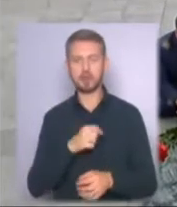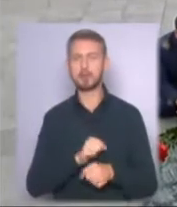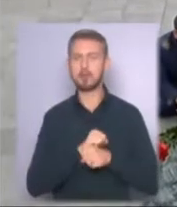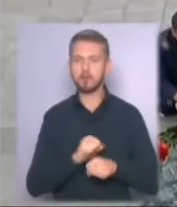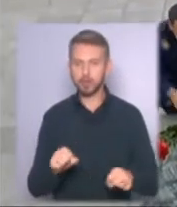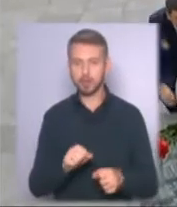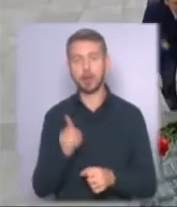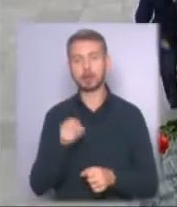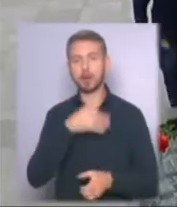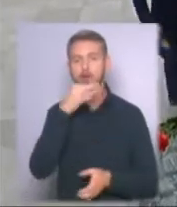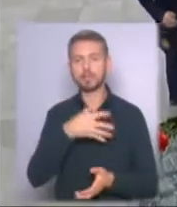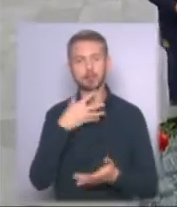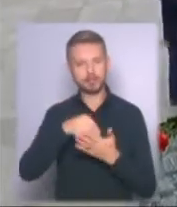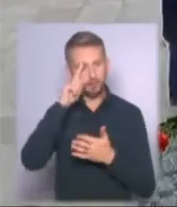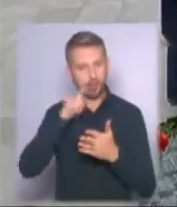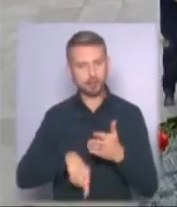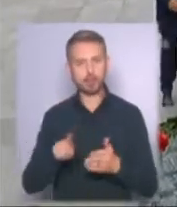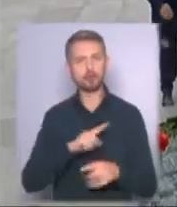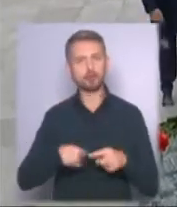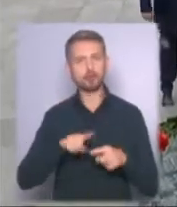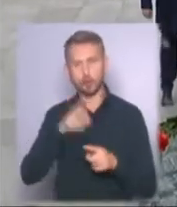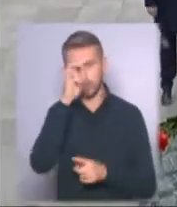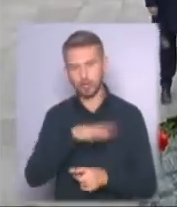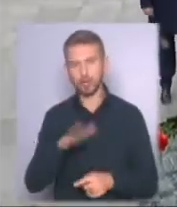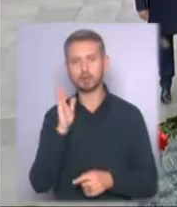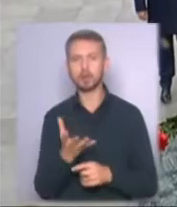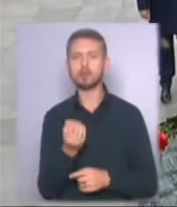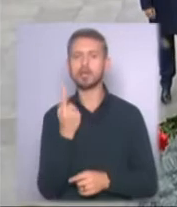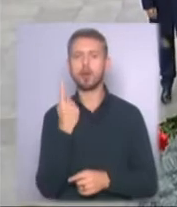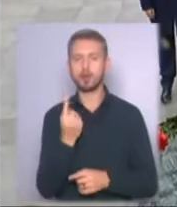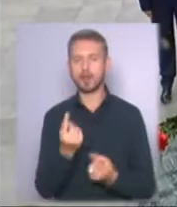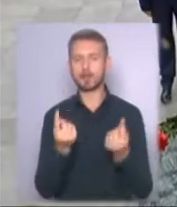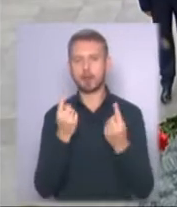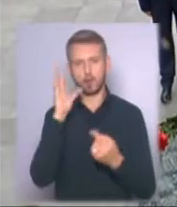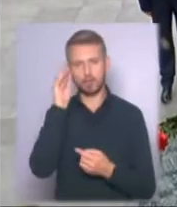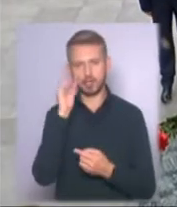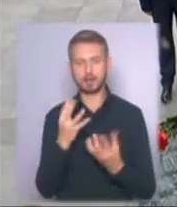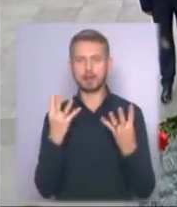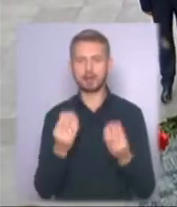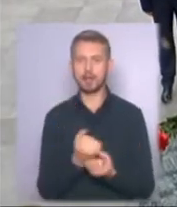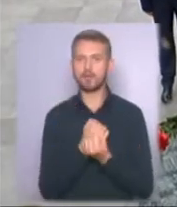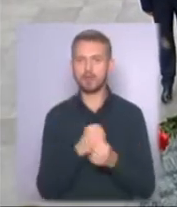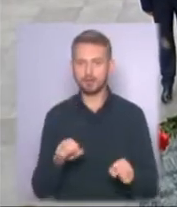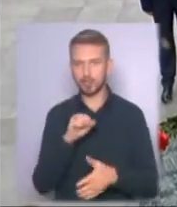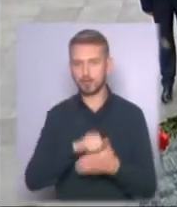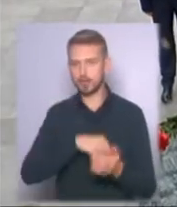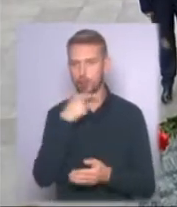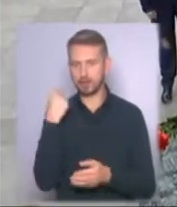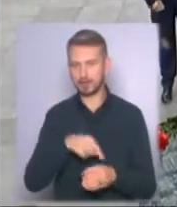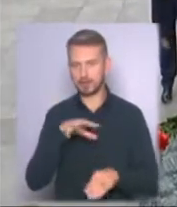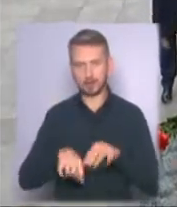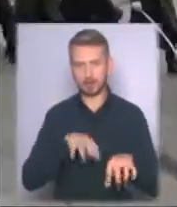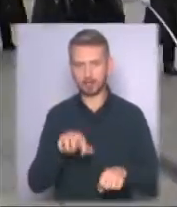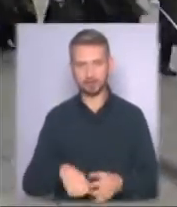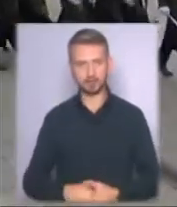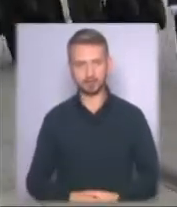також висловили свої переконання, що скоро в країні з'явиться ще одна знакова дата – день визволення від російських загарбників.